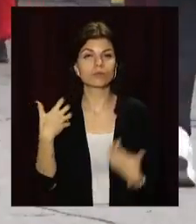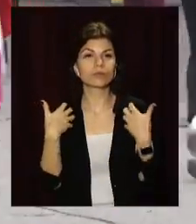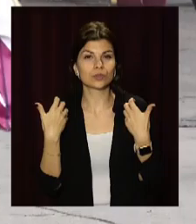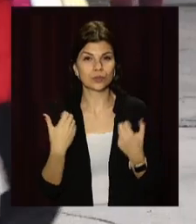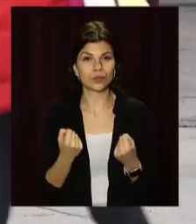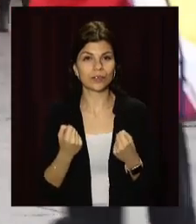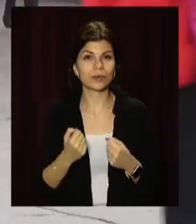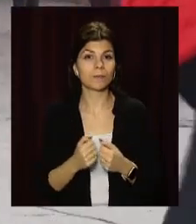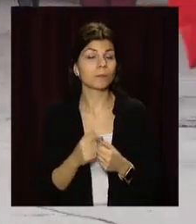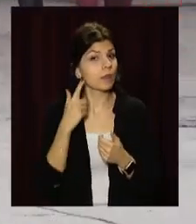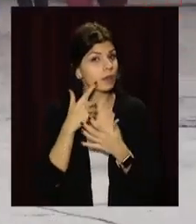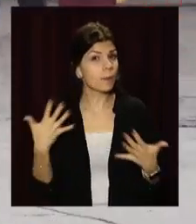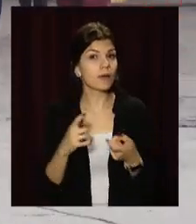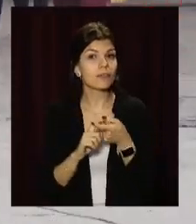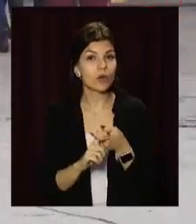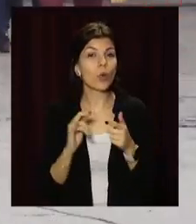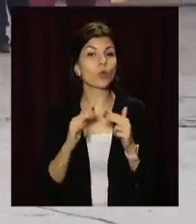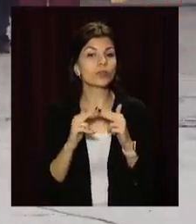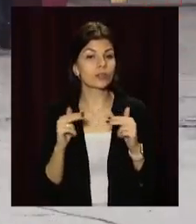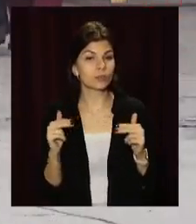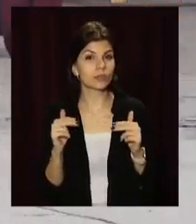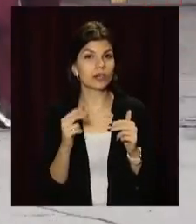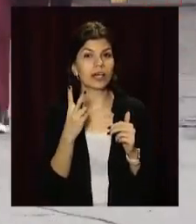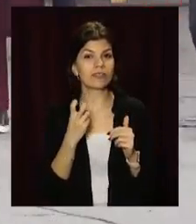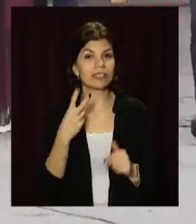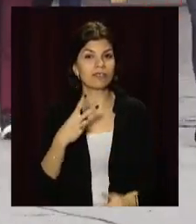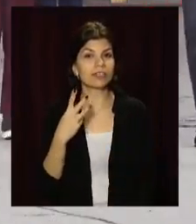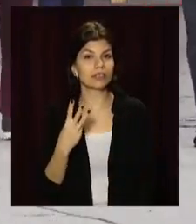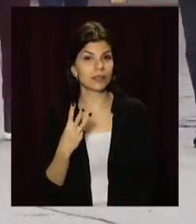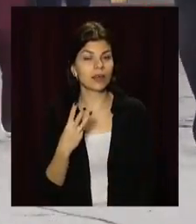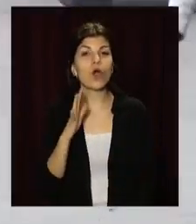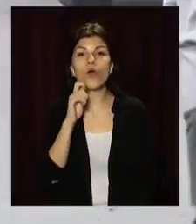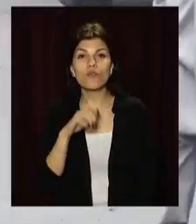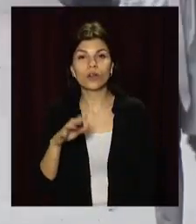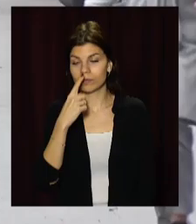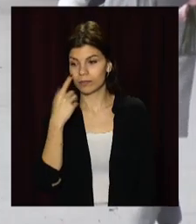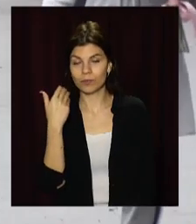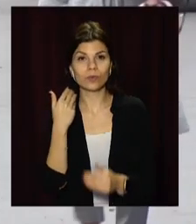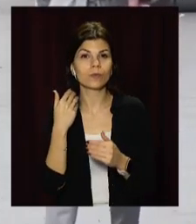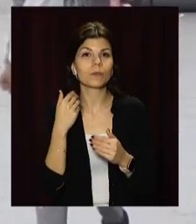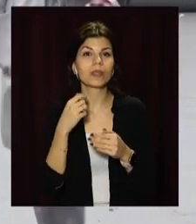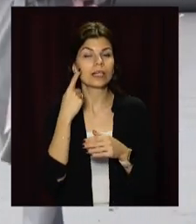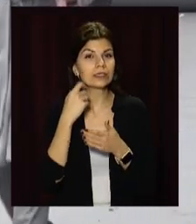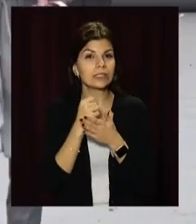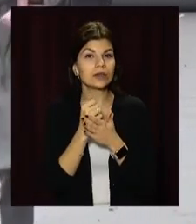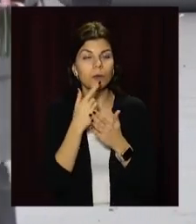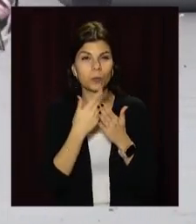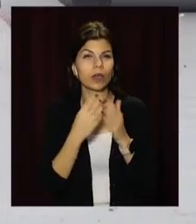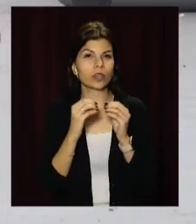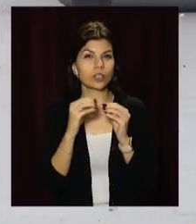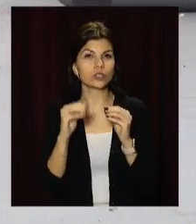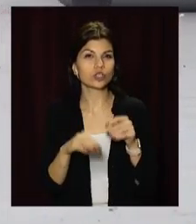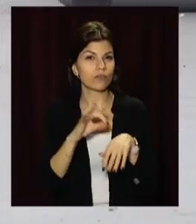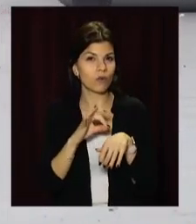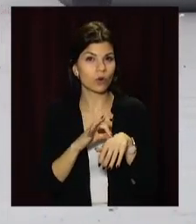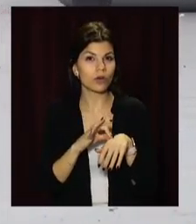охорони здоров'я. Найбільше інфікованих у Дніпрі – 223. В Україні за попередню добу зареєстрували понад 10 тисяч